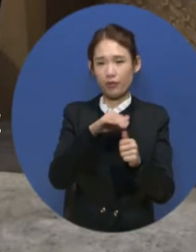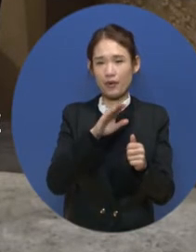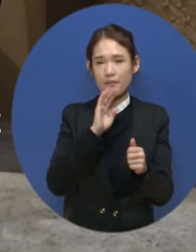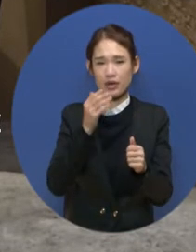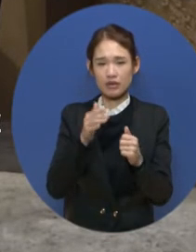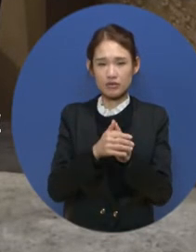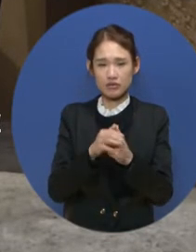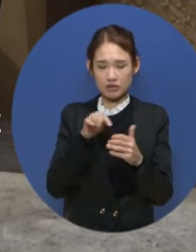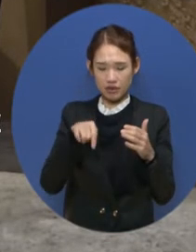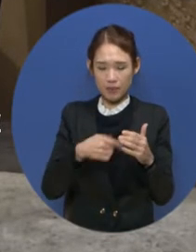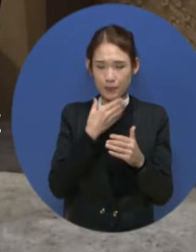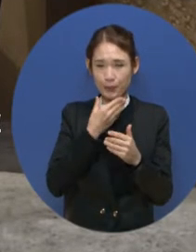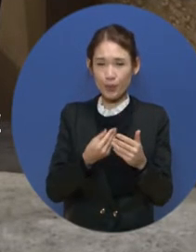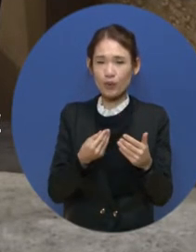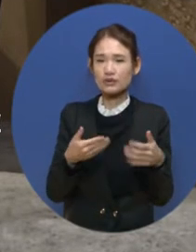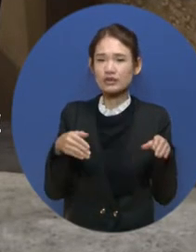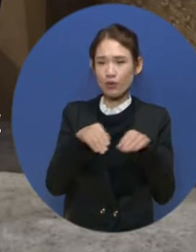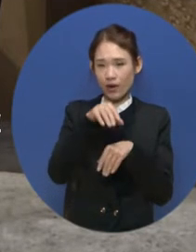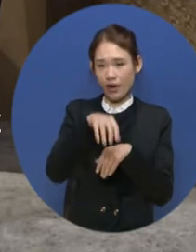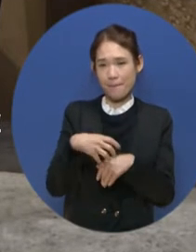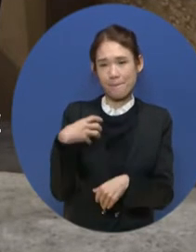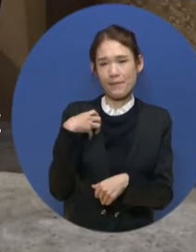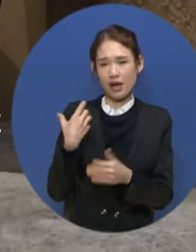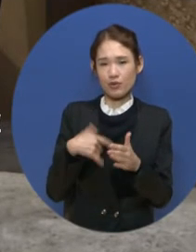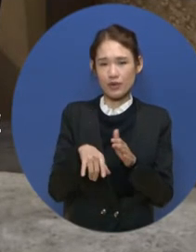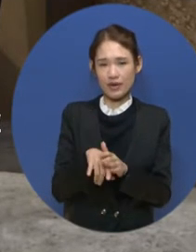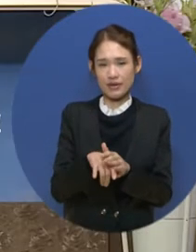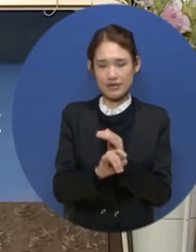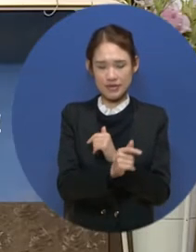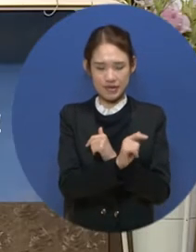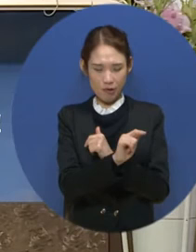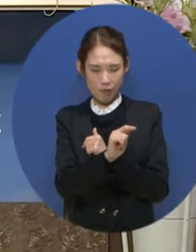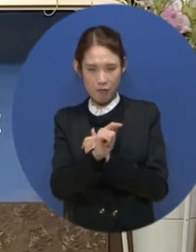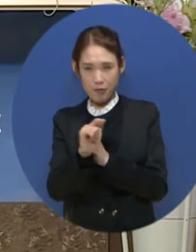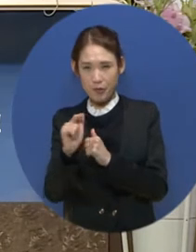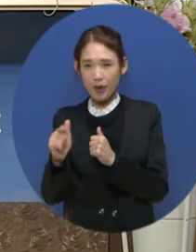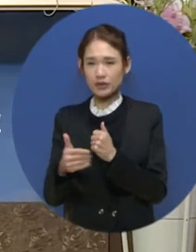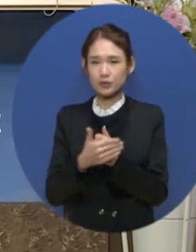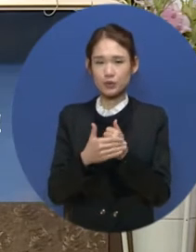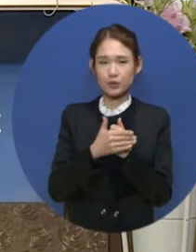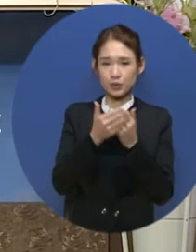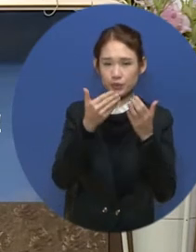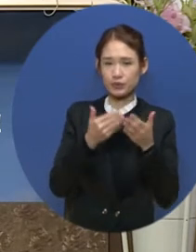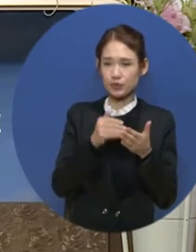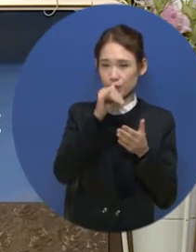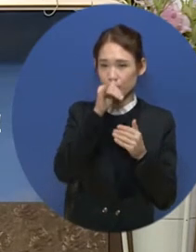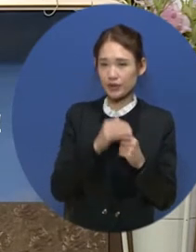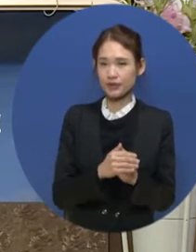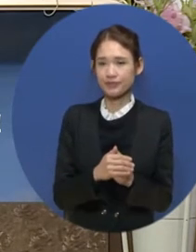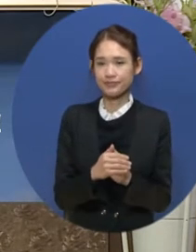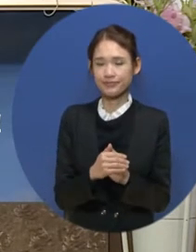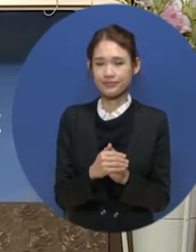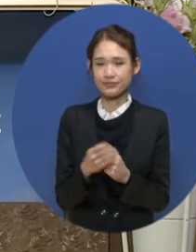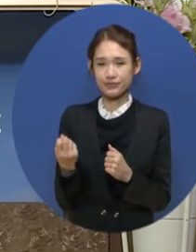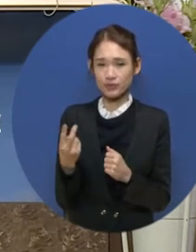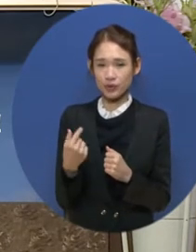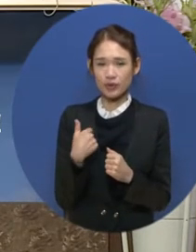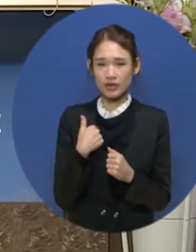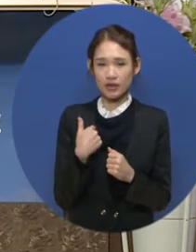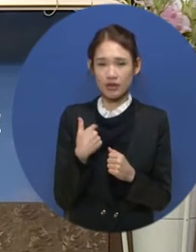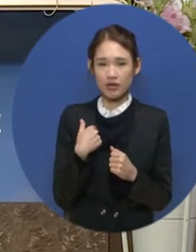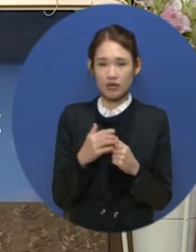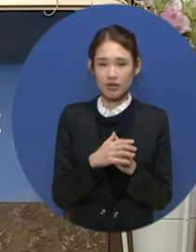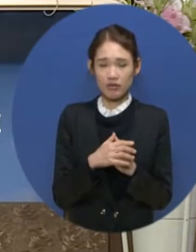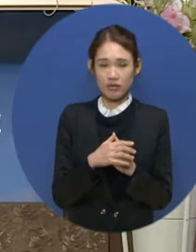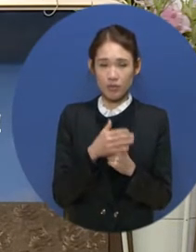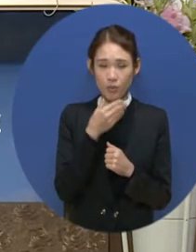복지관에서 할 수 있는 다양한 요 그럼 도움 들을 주고 계신 것 같은데요 어 그리고 또 제가 보니까